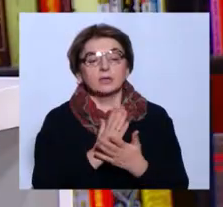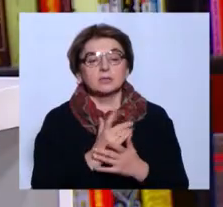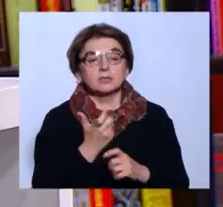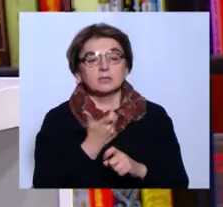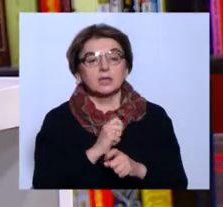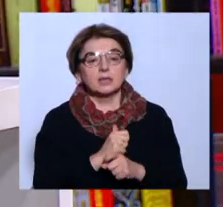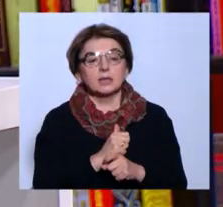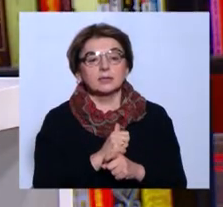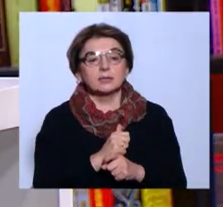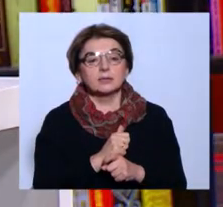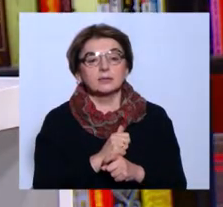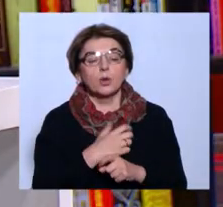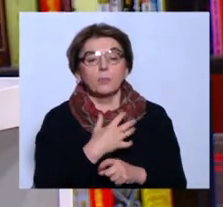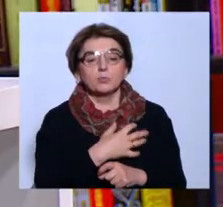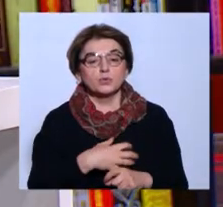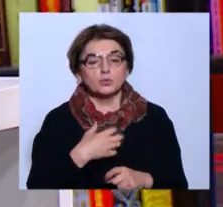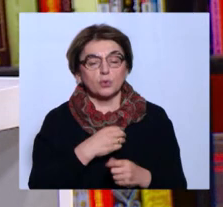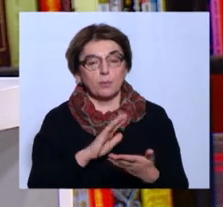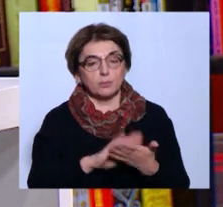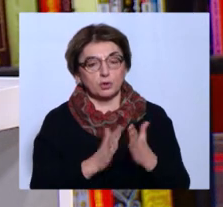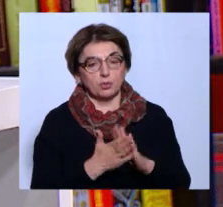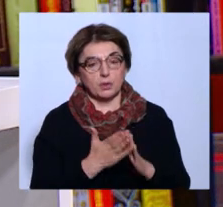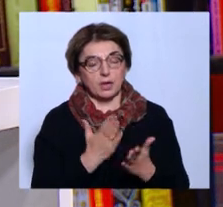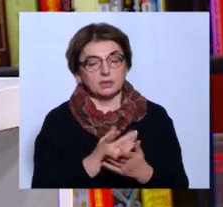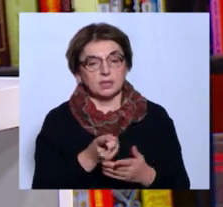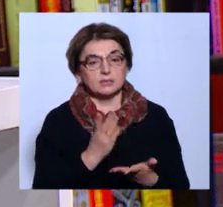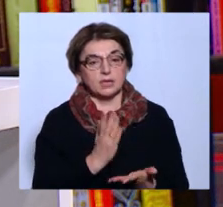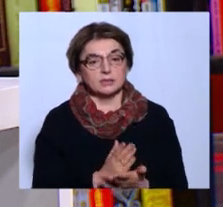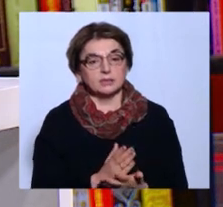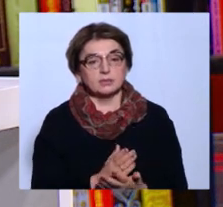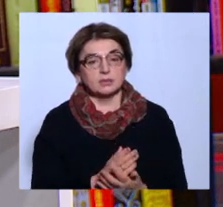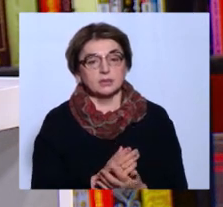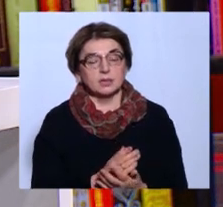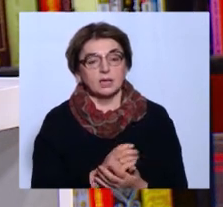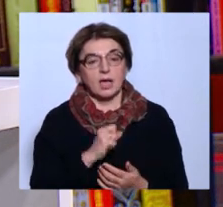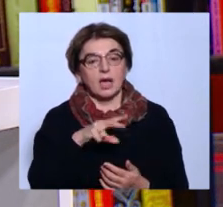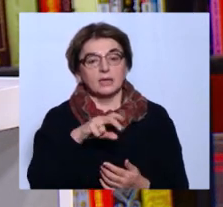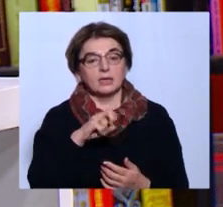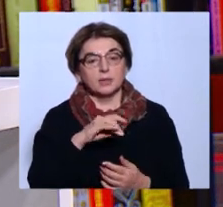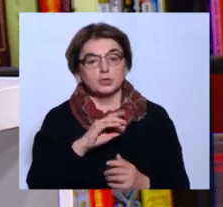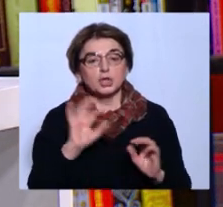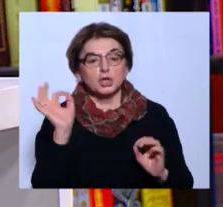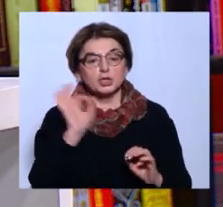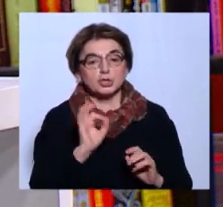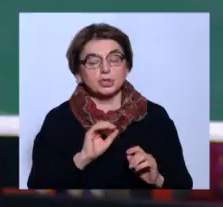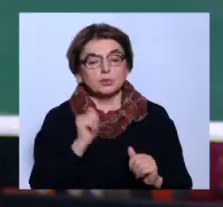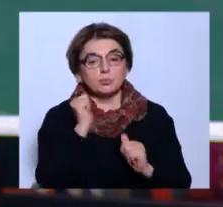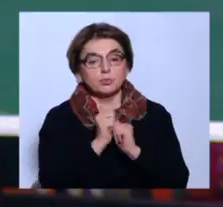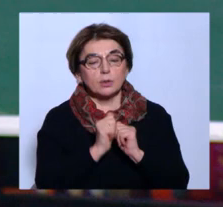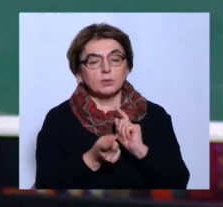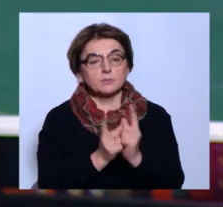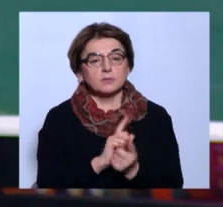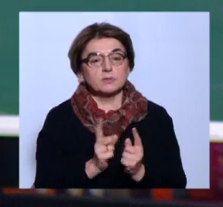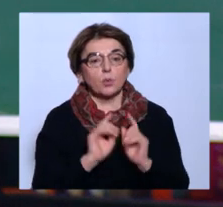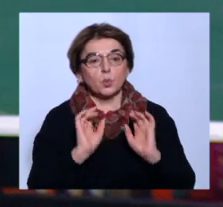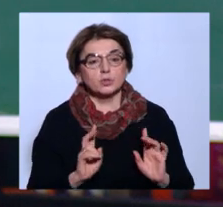საკმაოდ მნიშვნელოვანი ფაქტორი არის, ეს გახლავთ ალელების სიხშირის მოულოდნელი ცვლილება. ანუ რას გულისხმობ